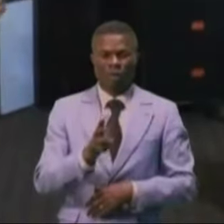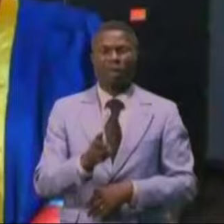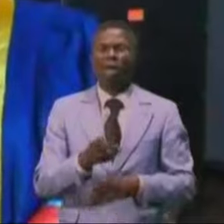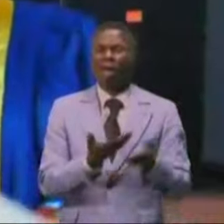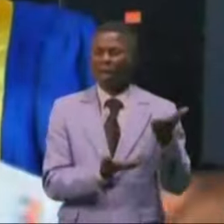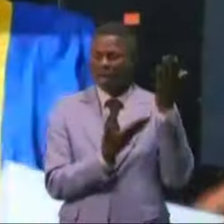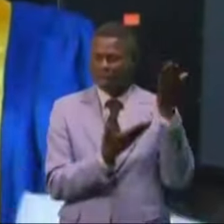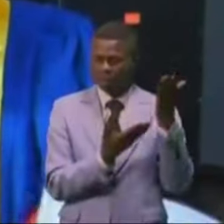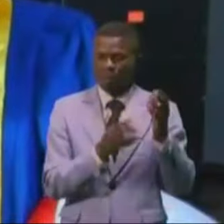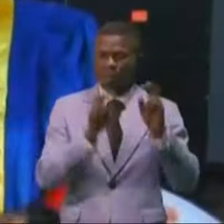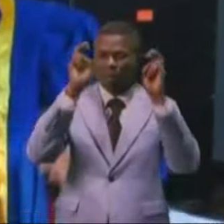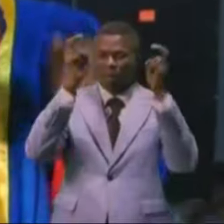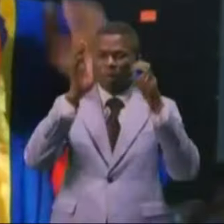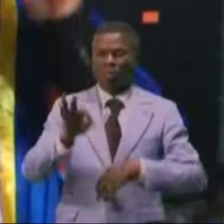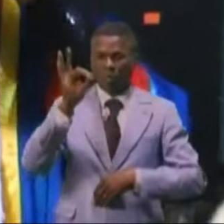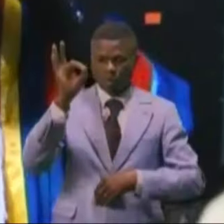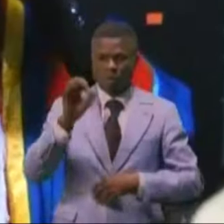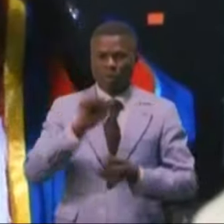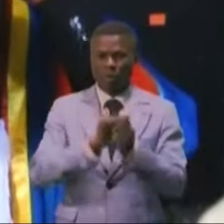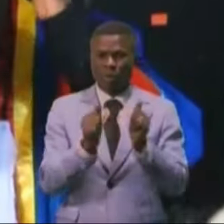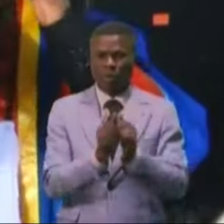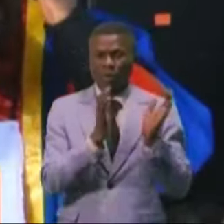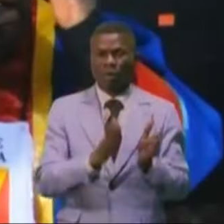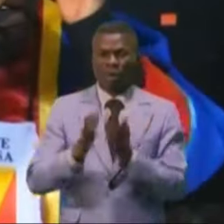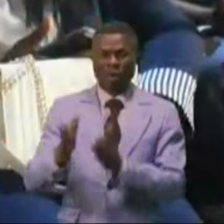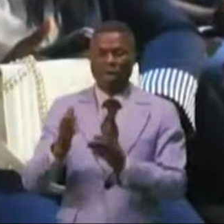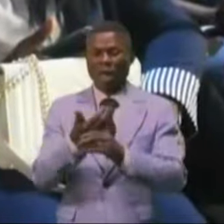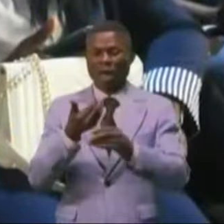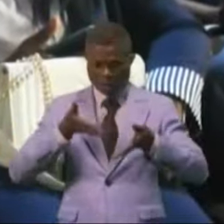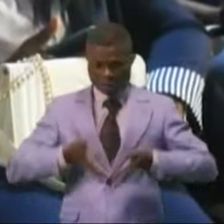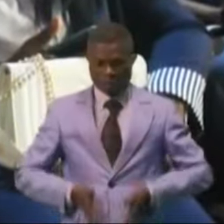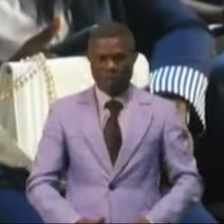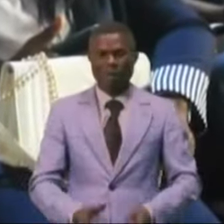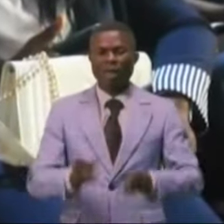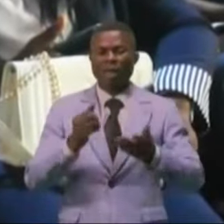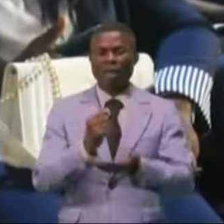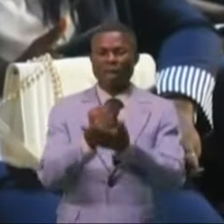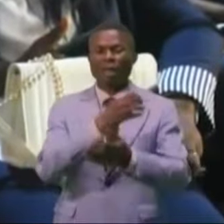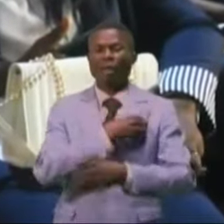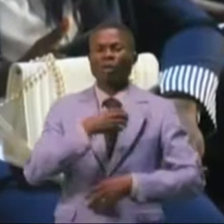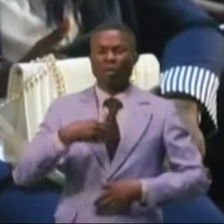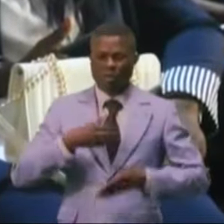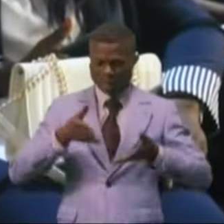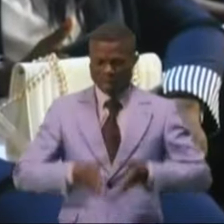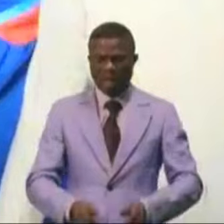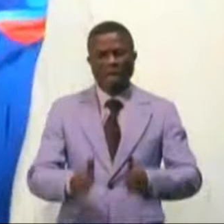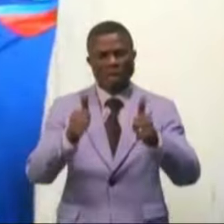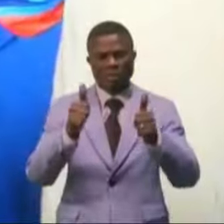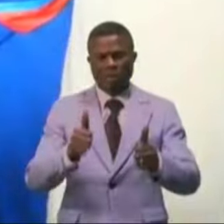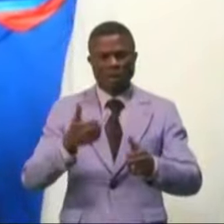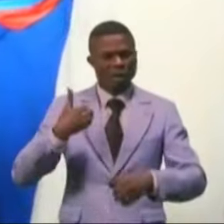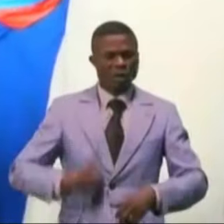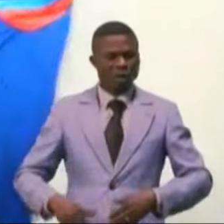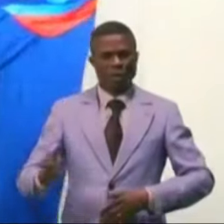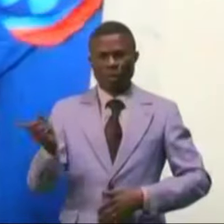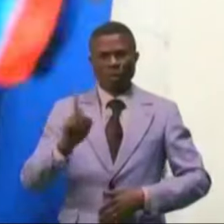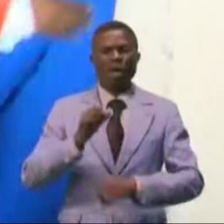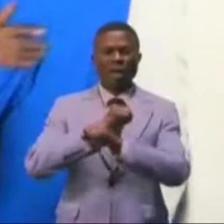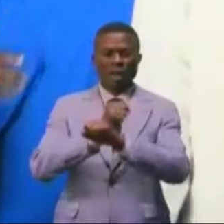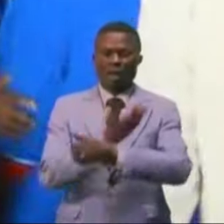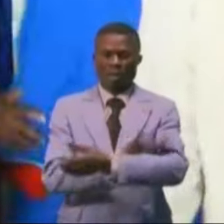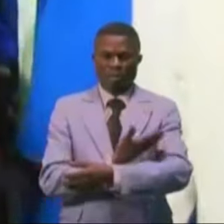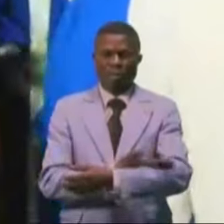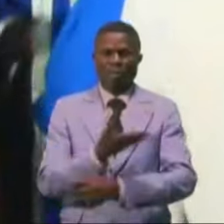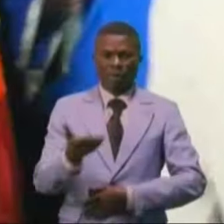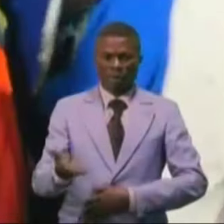du sujet. Il est ici question de la préparation prénatale qui permettrait aux femmes d'accoucher par voie basse tout en protégeant les périnées.